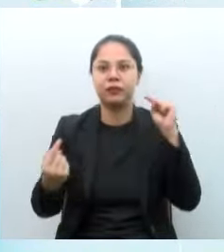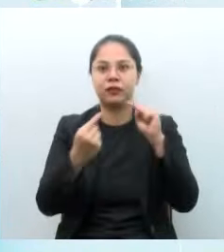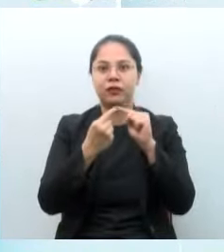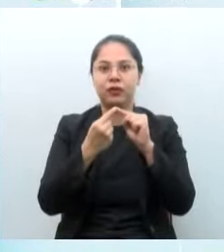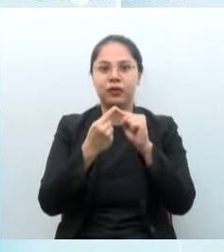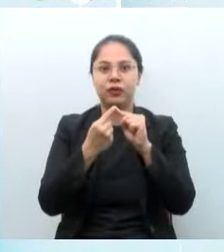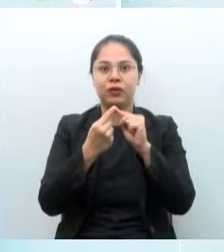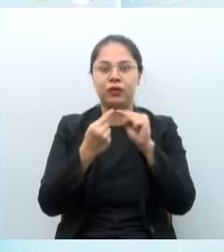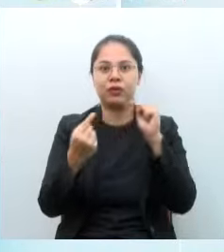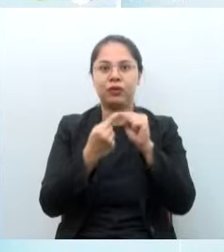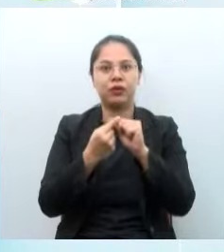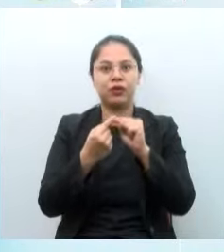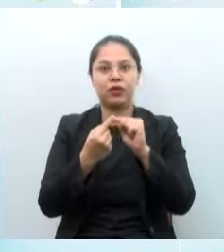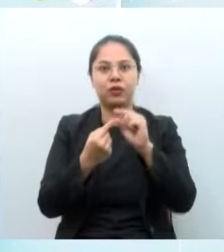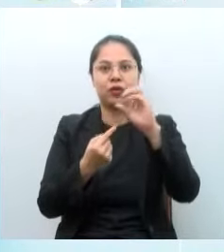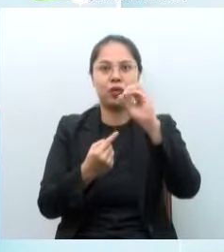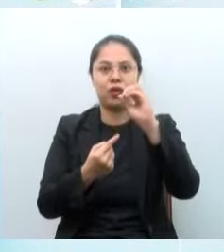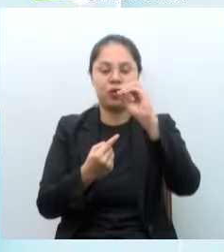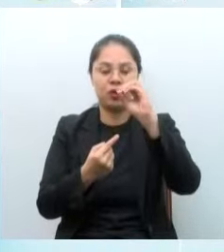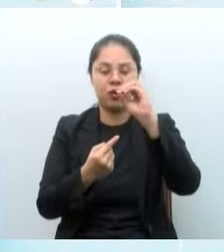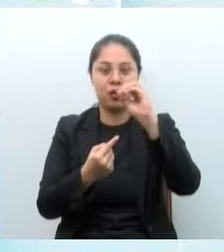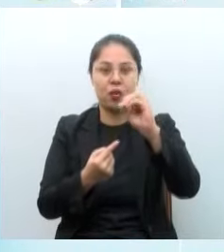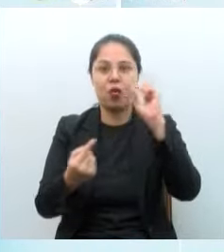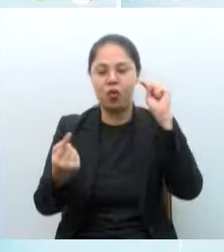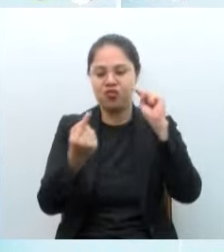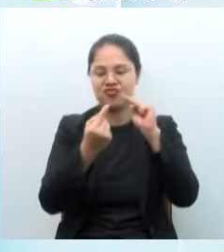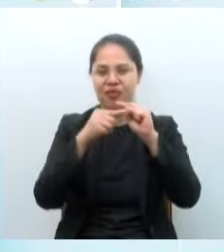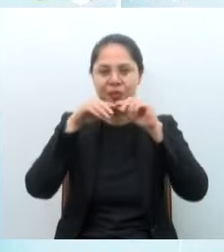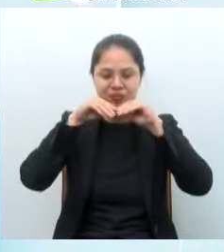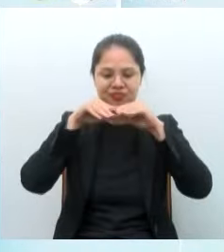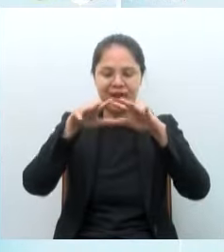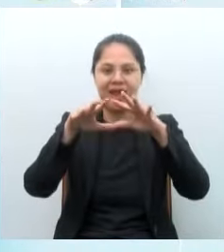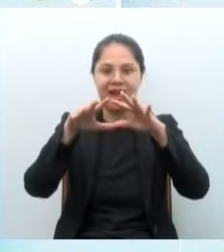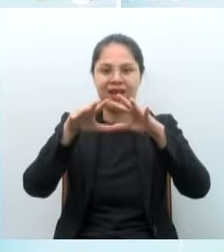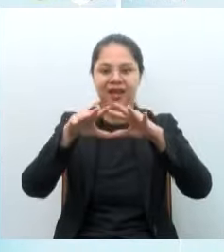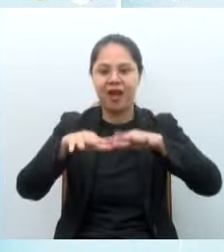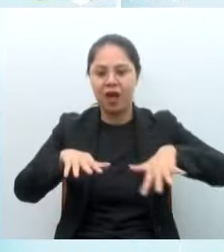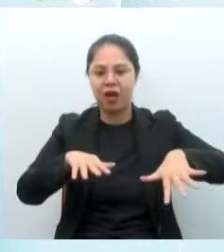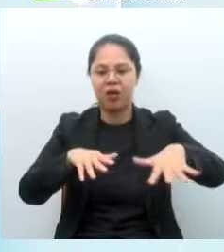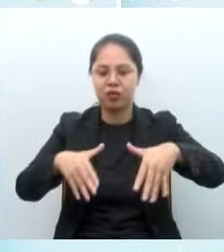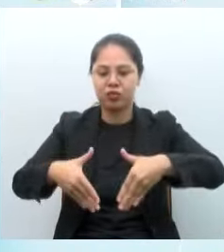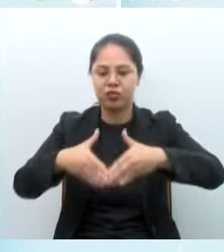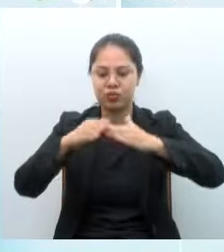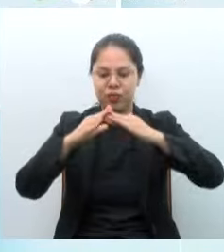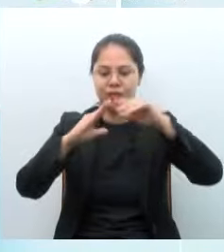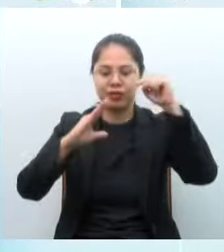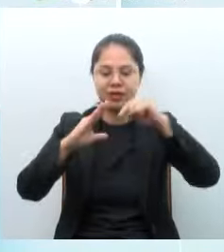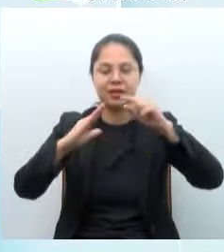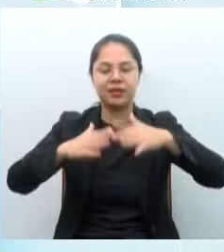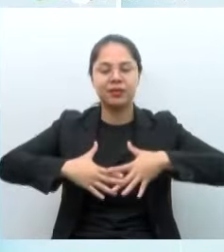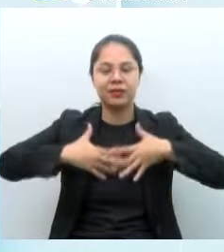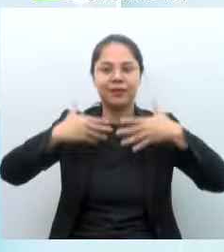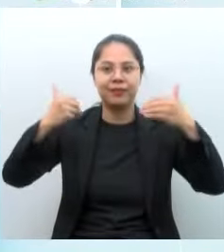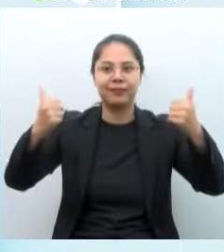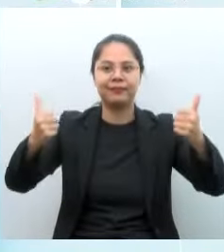ร์ทูเกตเตอร์นะครับลดภาระครูมุ่งสู่องค์กรแห่งความสุขโดยใช้หลัก